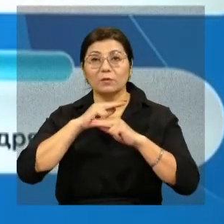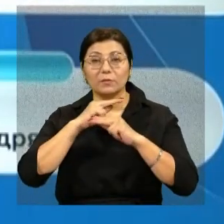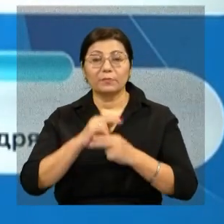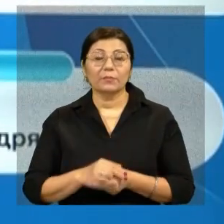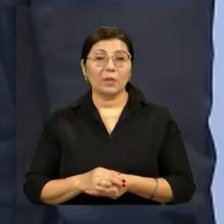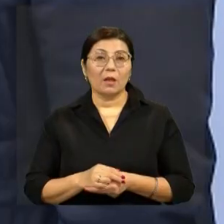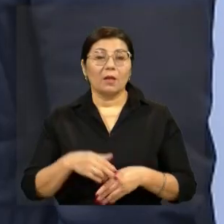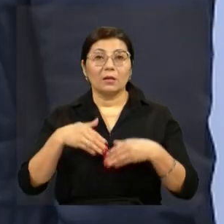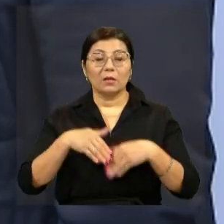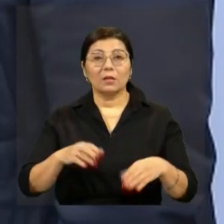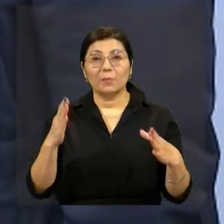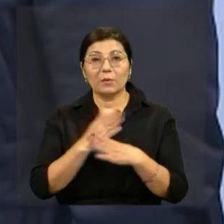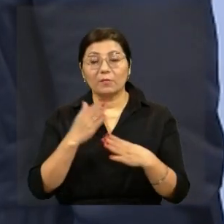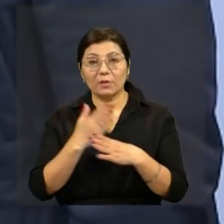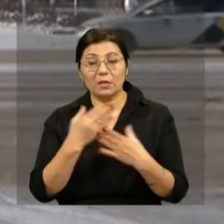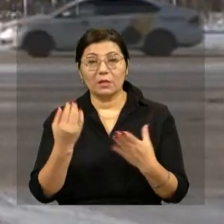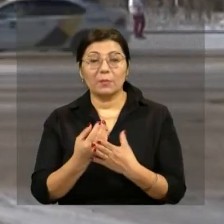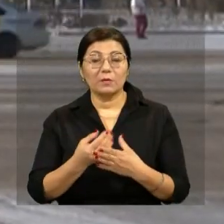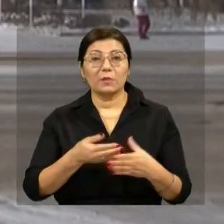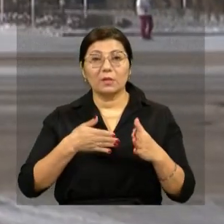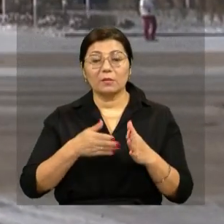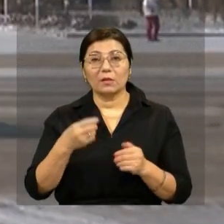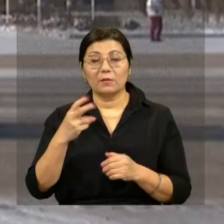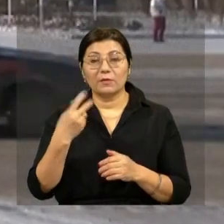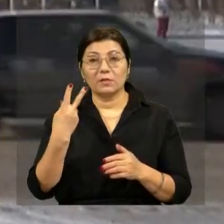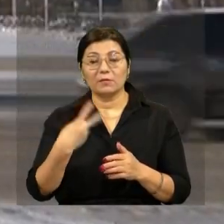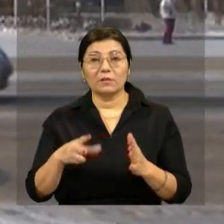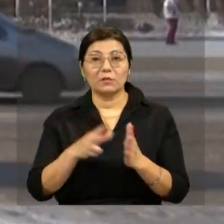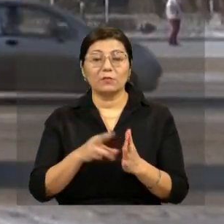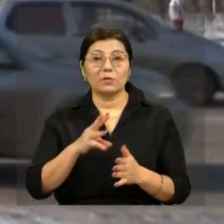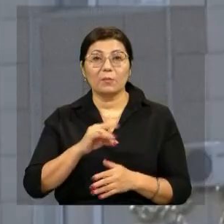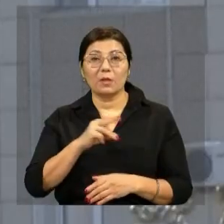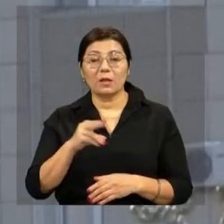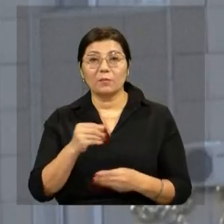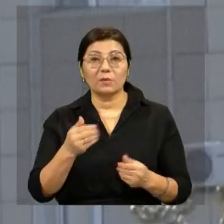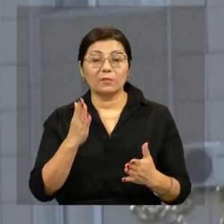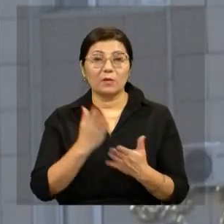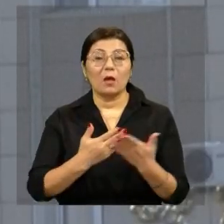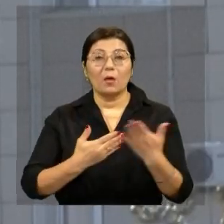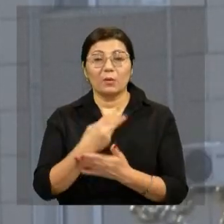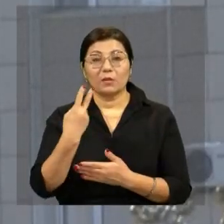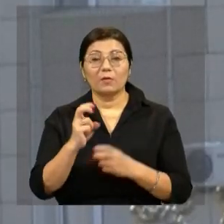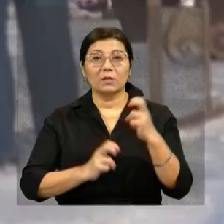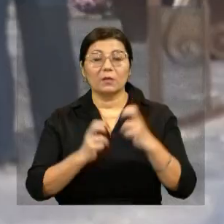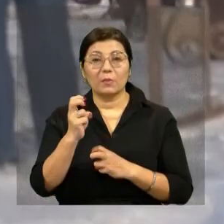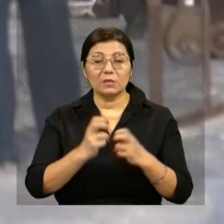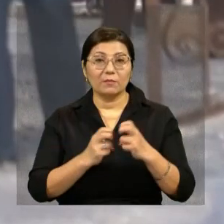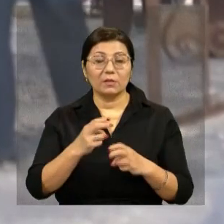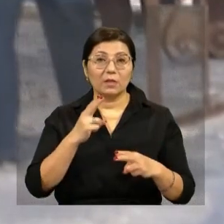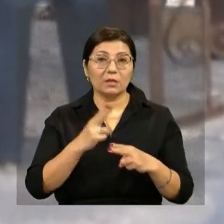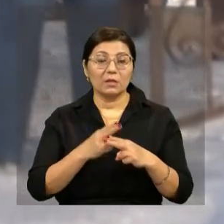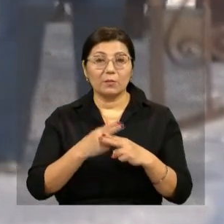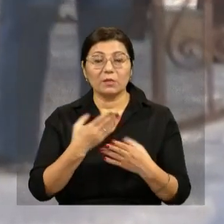На улучшение экологии в ближайшие 6 лет инвесторы выделят 228 миллиардов тенге. Будут модернизированы 2 цеха завода ферросплавов,